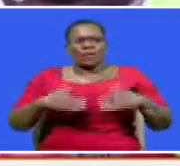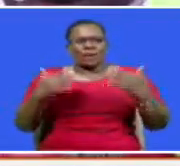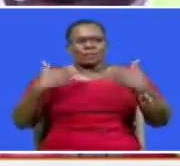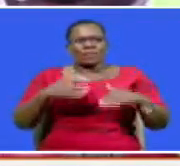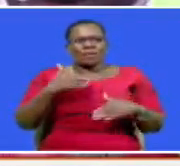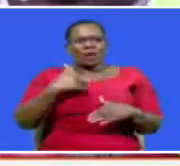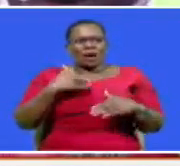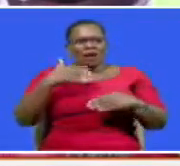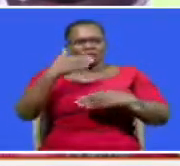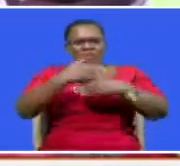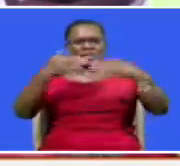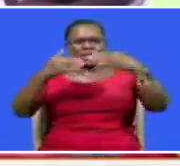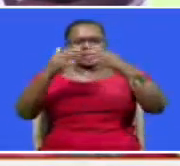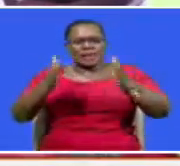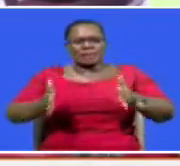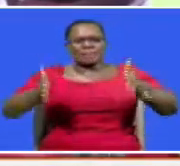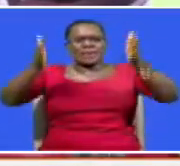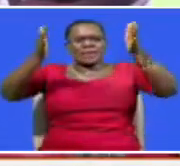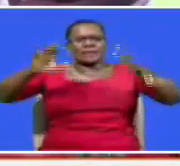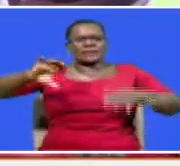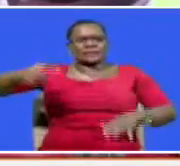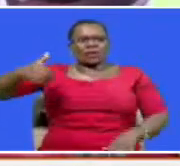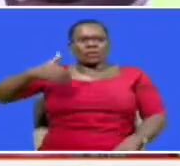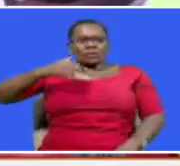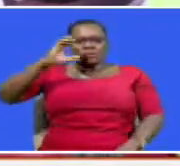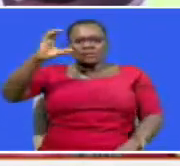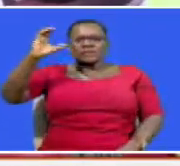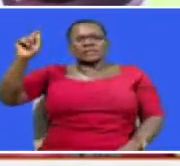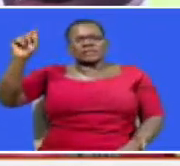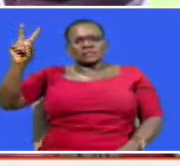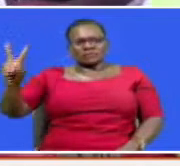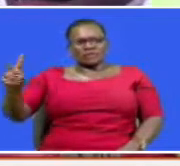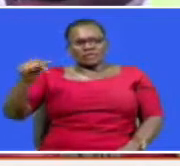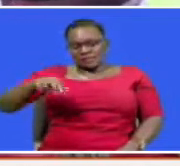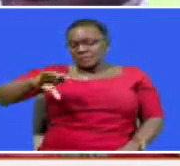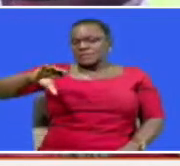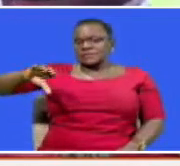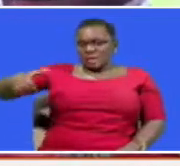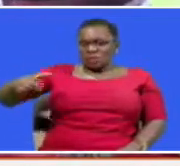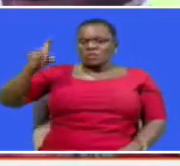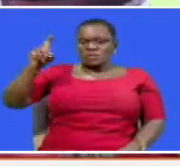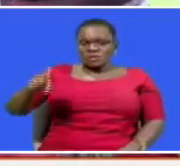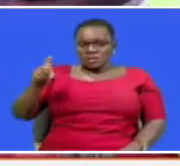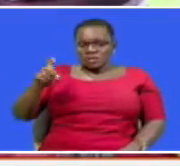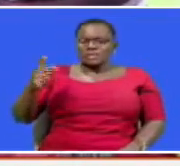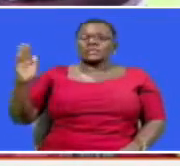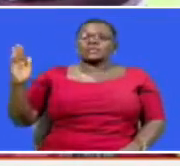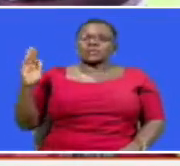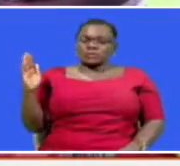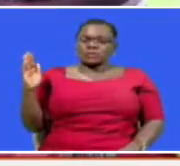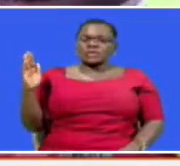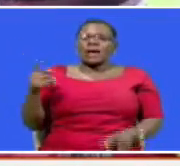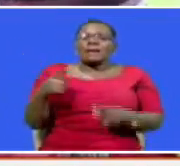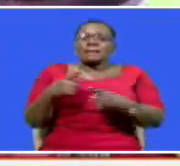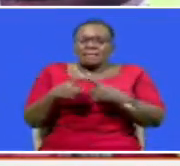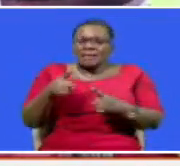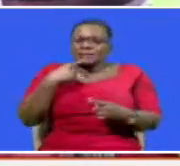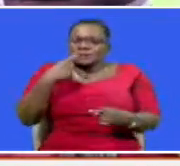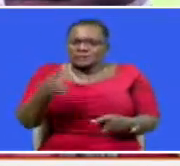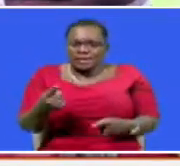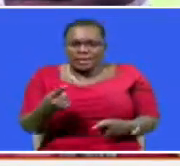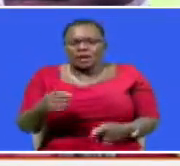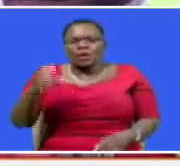wako na mabuilding kubwa kubwa katika hii town waweke CCTV camera kwa sababu hii town inahitaji kuwa na security. Lakini tunaambia